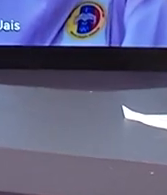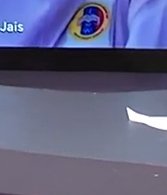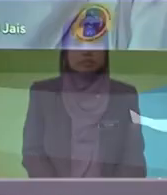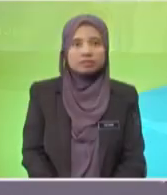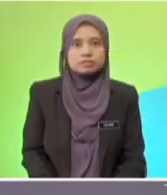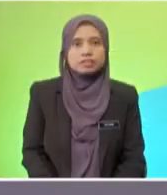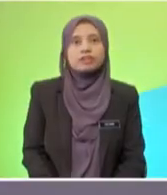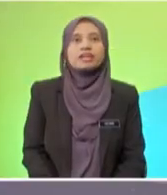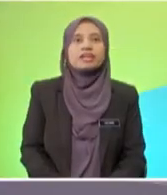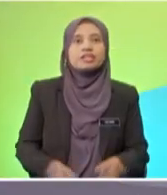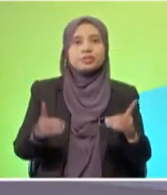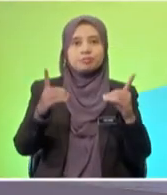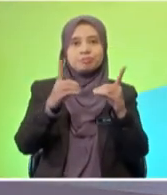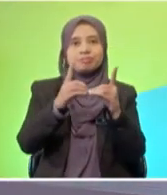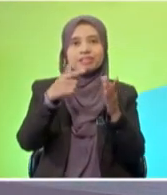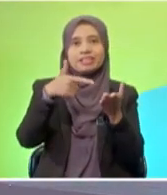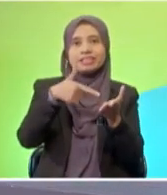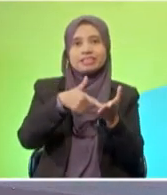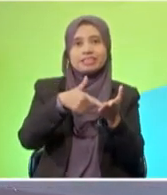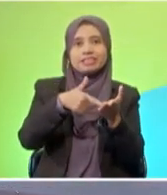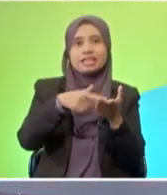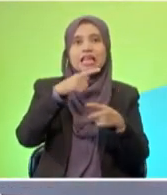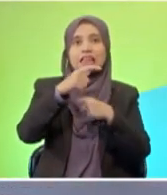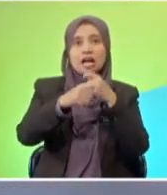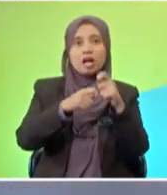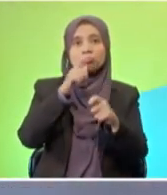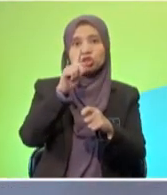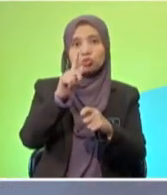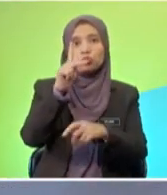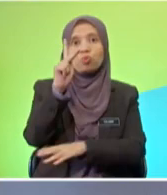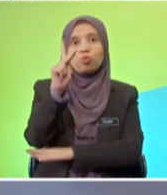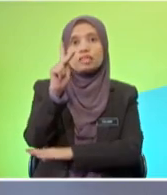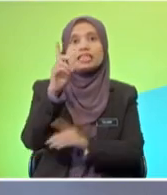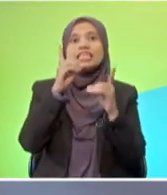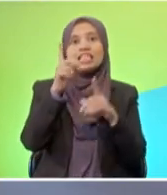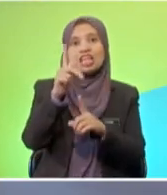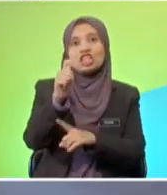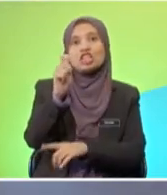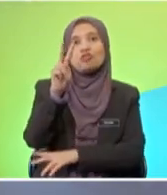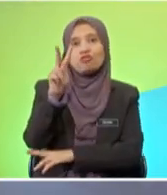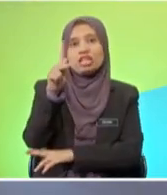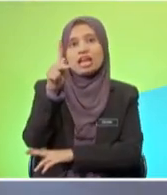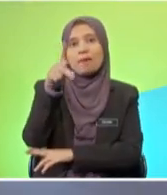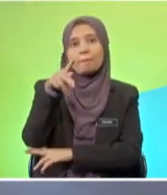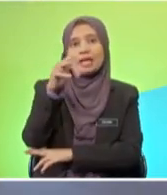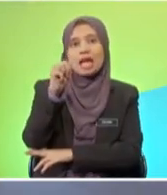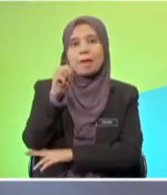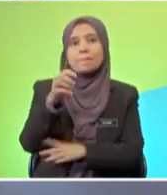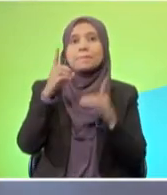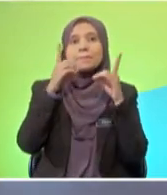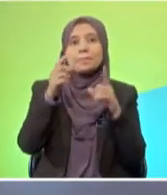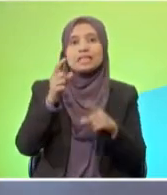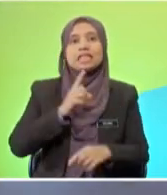Kembali lagi bersama dengan kami di slot tahap 1 Didik TV KPM hari ini kita belajar mengenai mata pelajaran Pendidikan